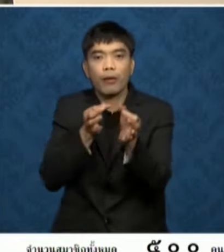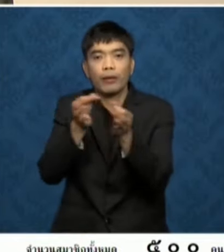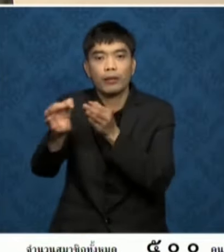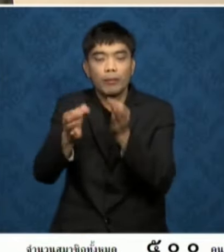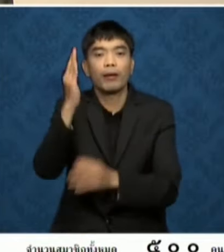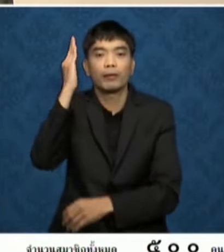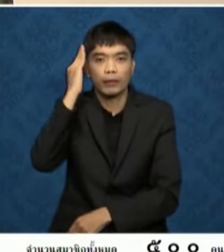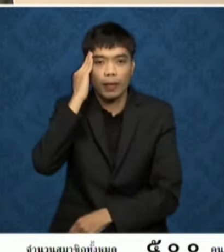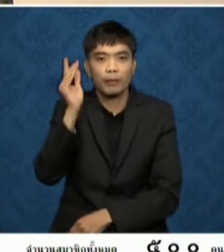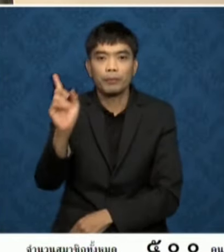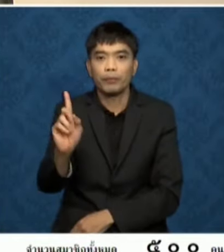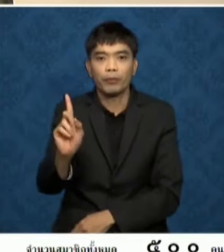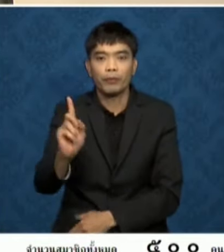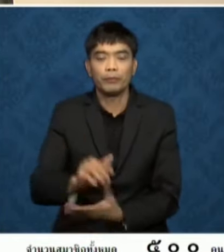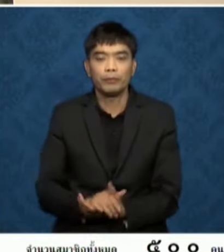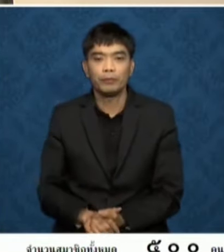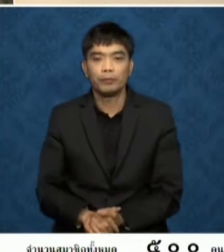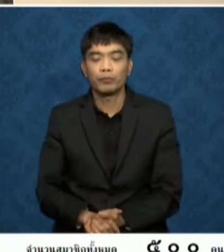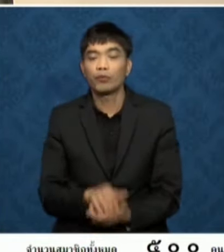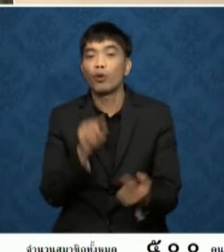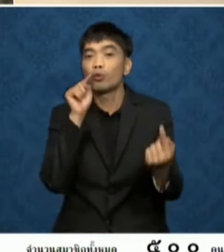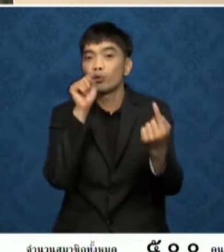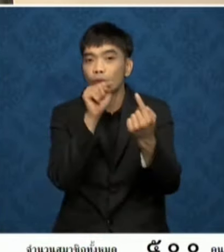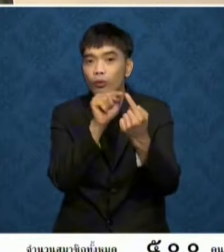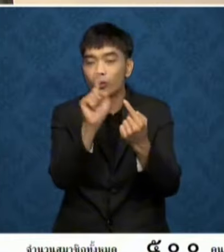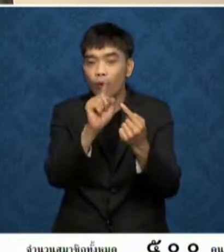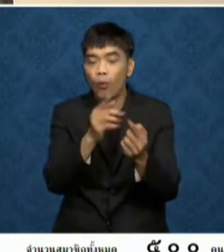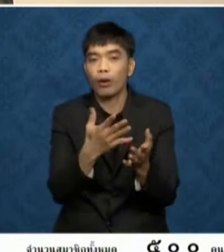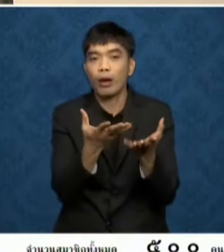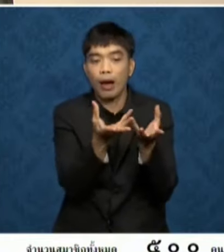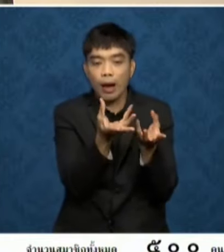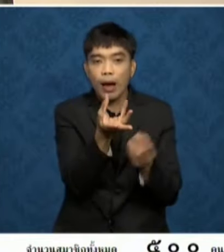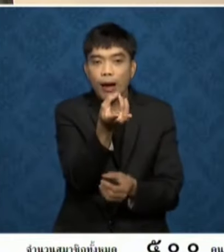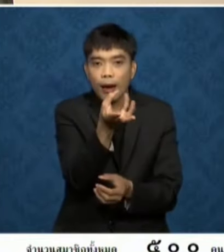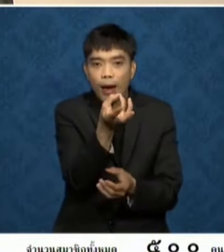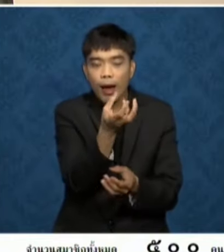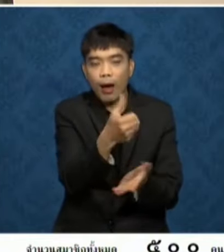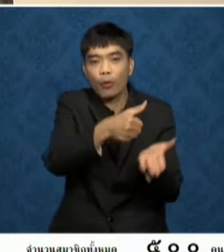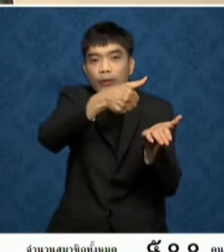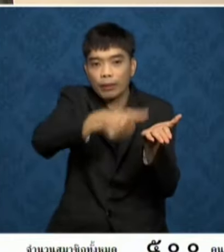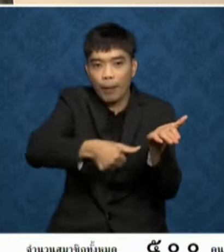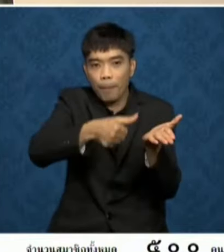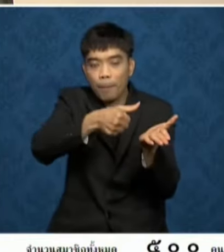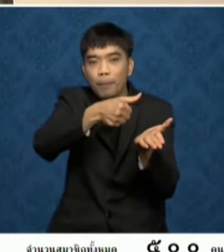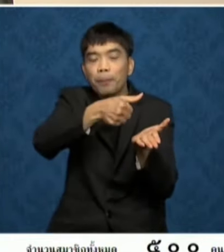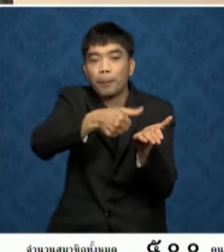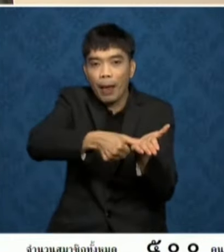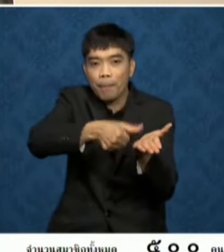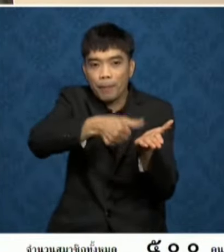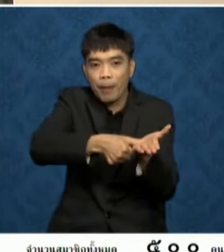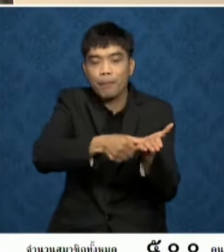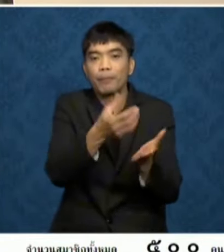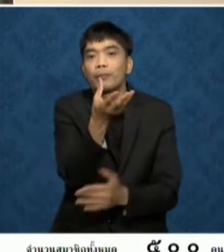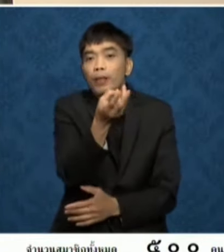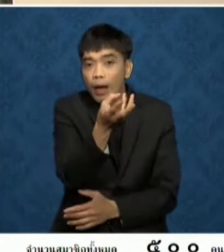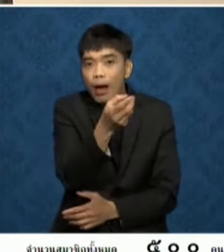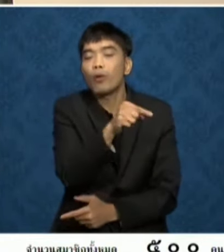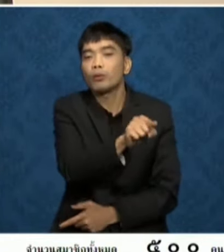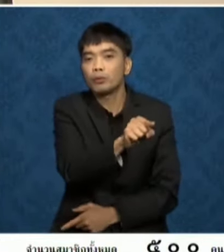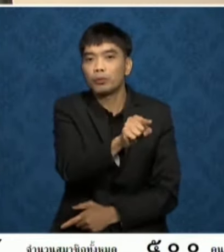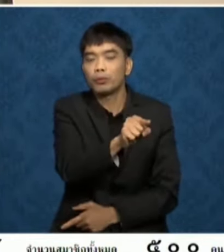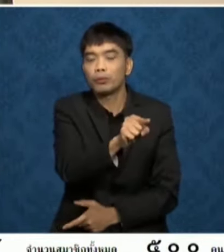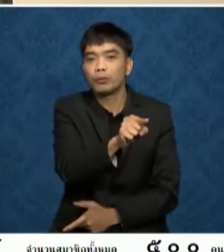สำหรับเรื่องของจำนำข้าวนะคะมีท่าน สมาชิกอภิปรายไปฉันต้องขอเรียนสั้นๆว่าจริงจำนำ